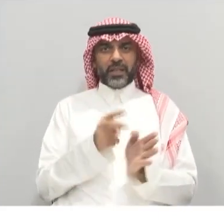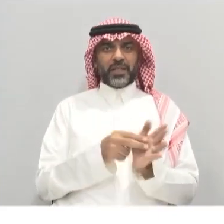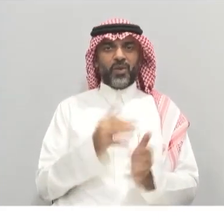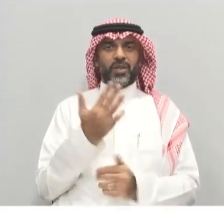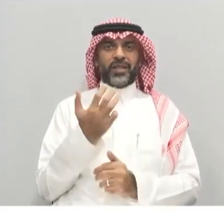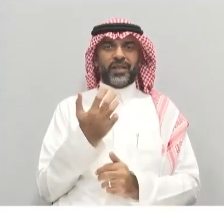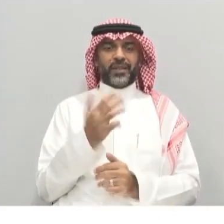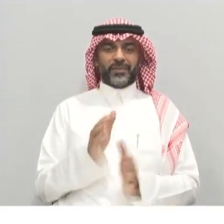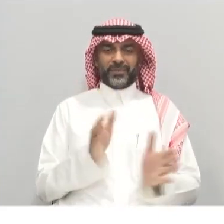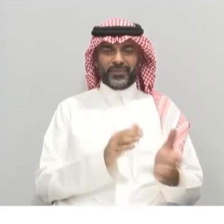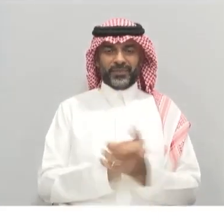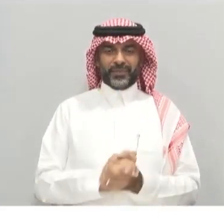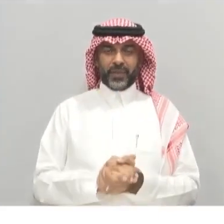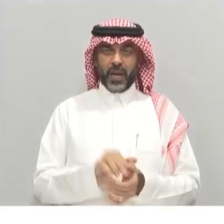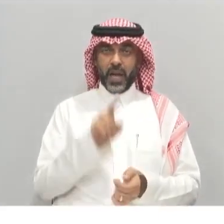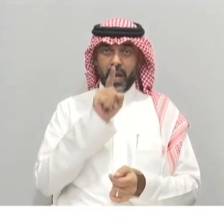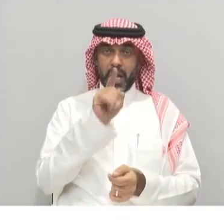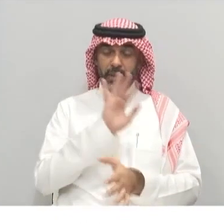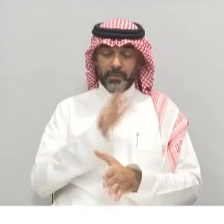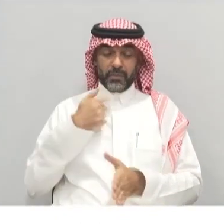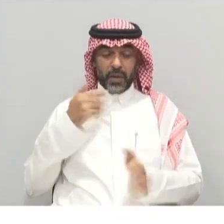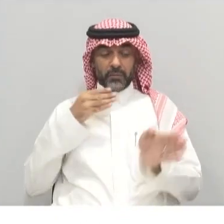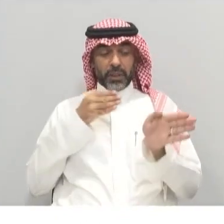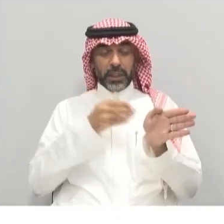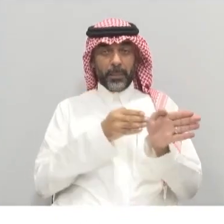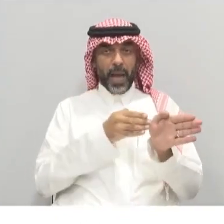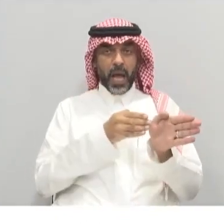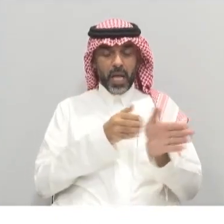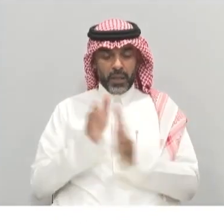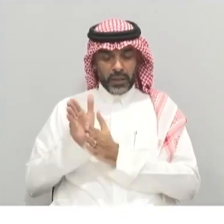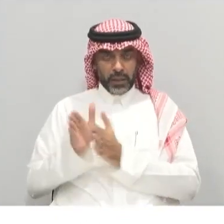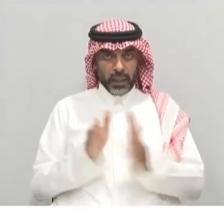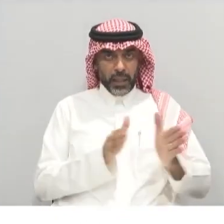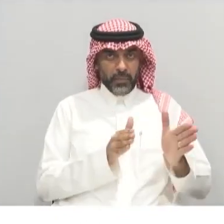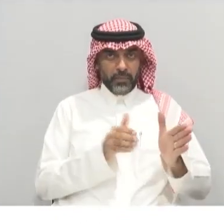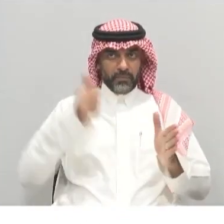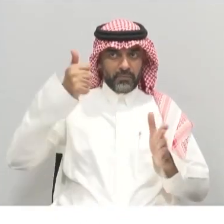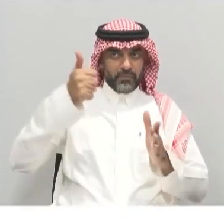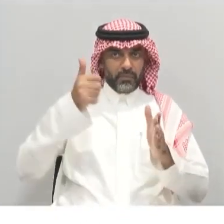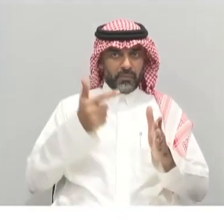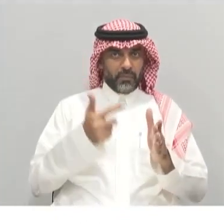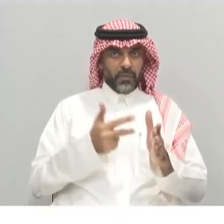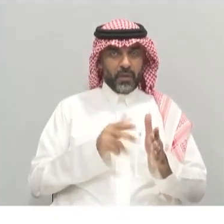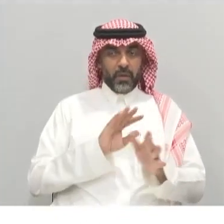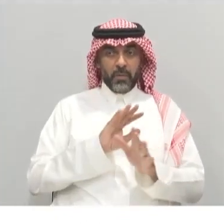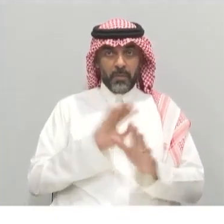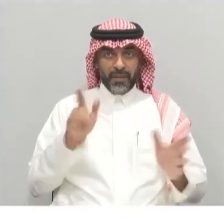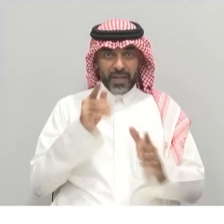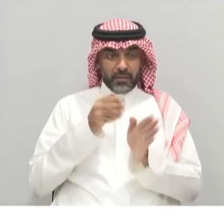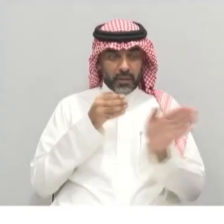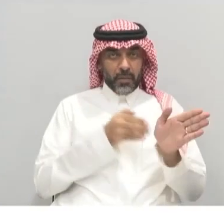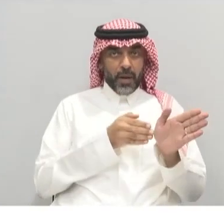اذا لم تتبع ترتيب العمليات فقد ينتهي بك الامر بنتيجه غير